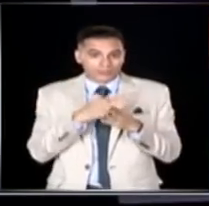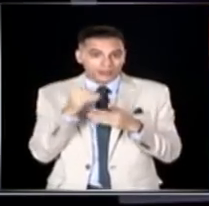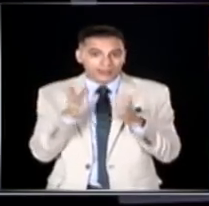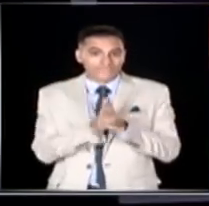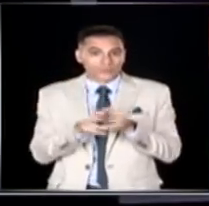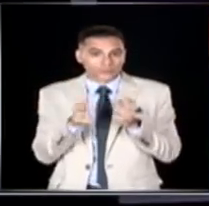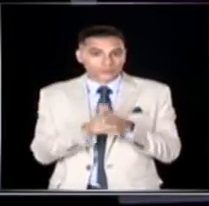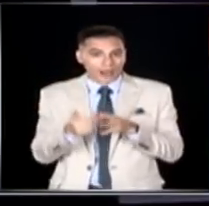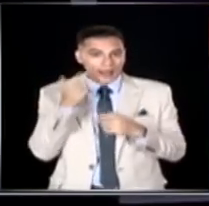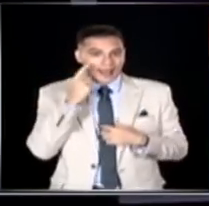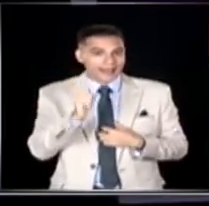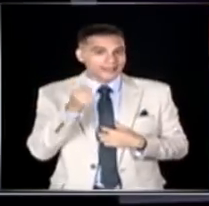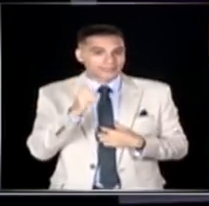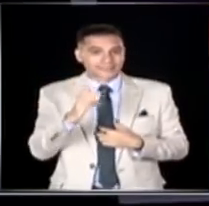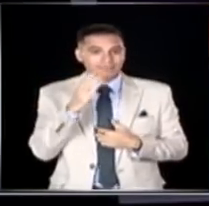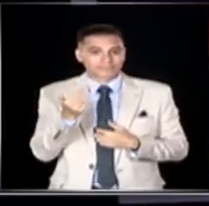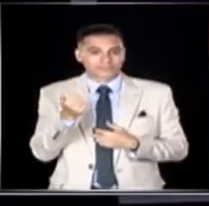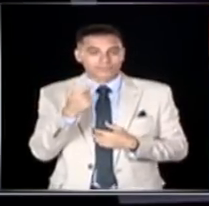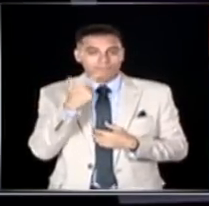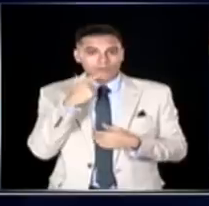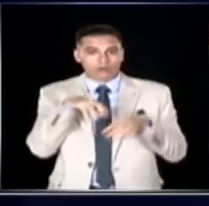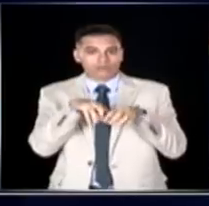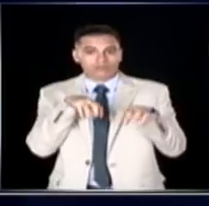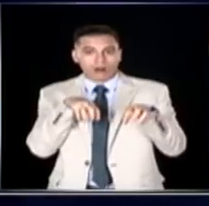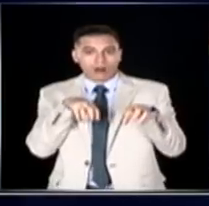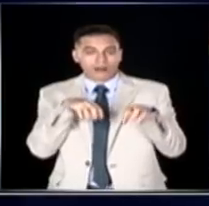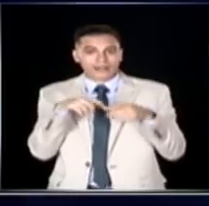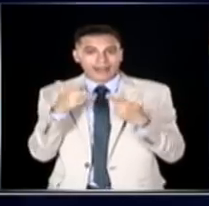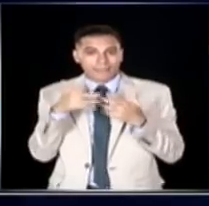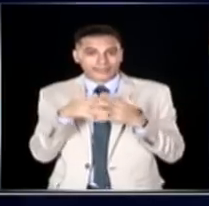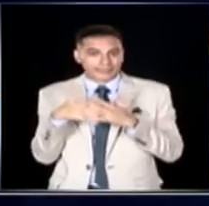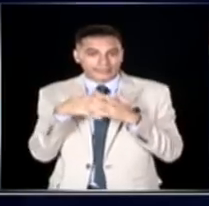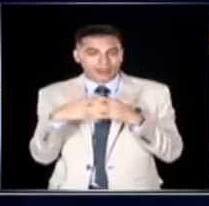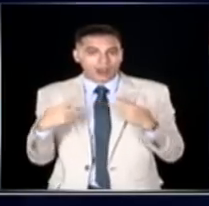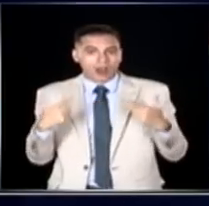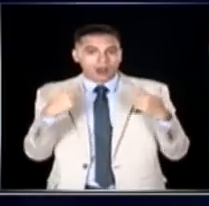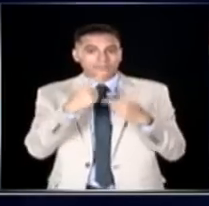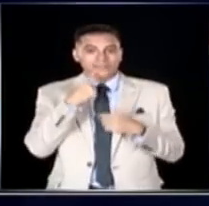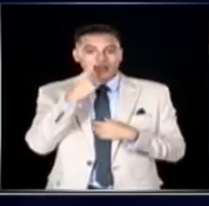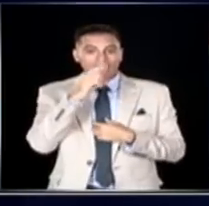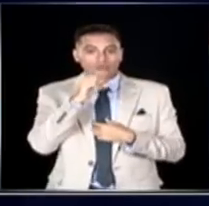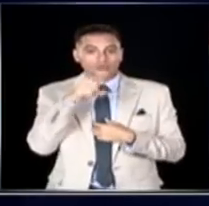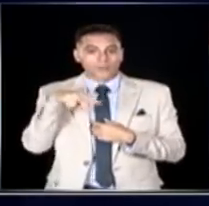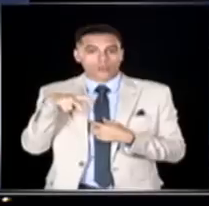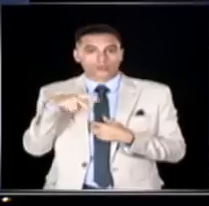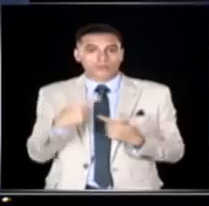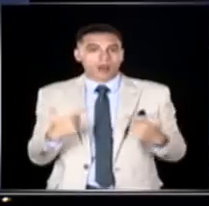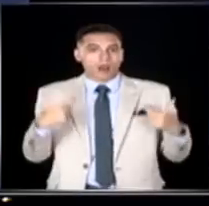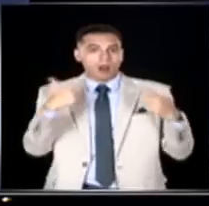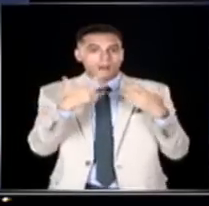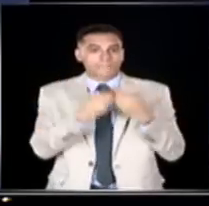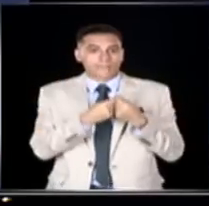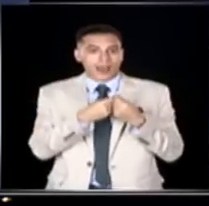أنا ليش دعوة. إجابتك؟ إيران. إيران سنة 1980 في إيران كان